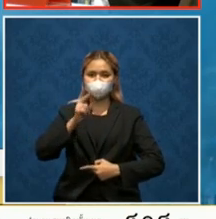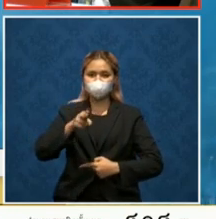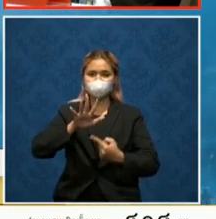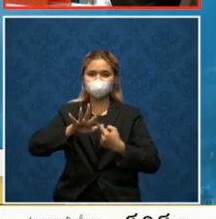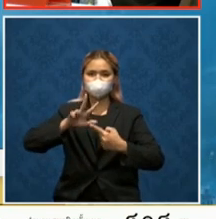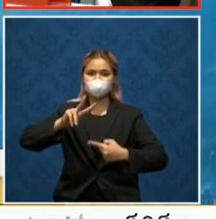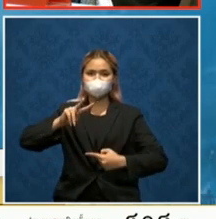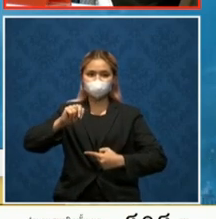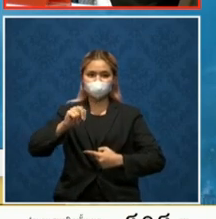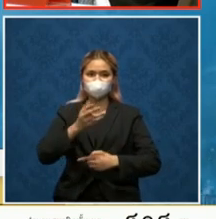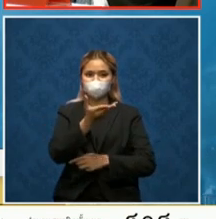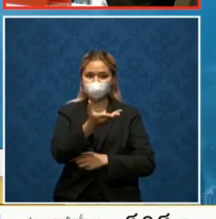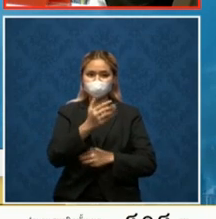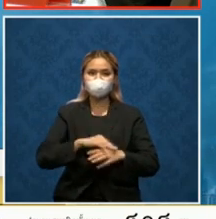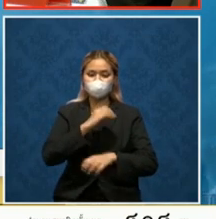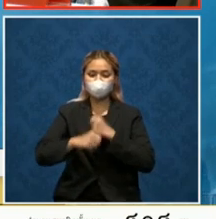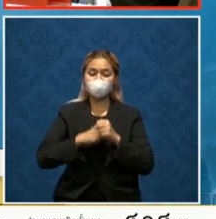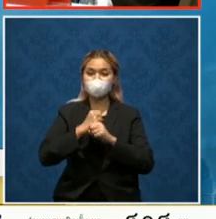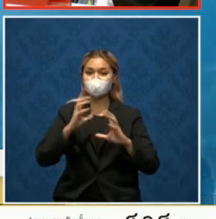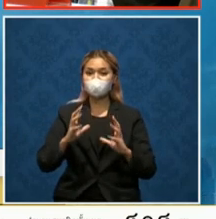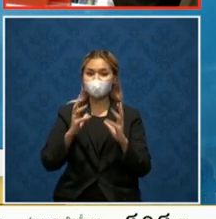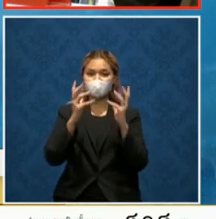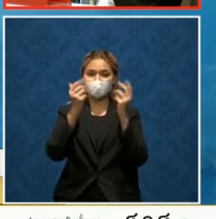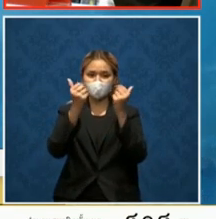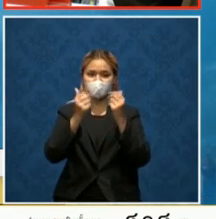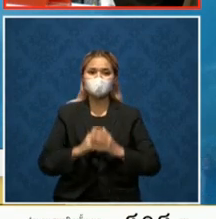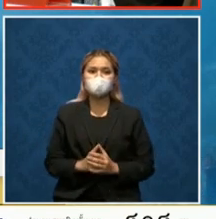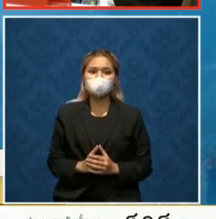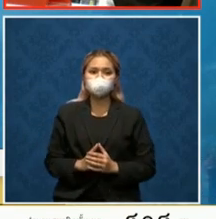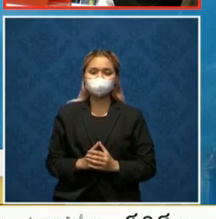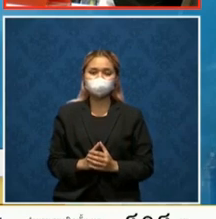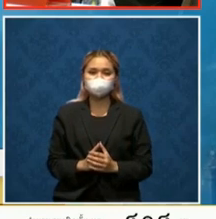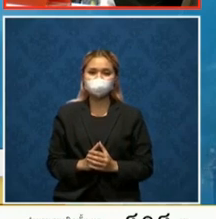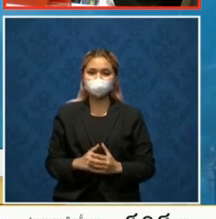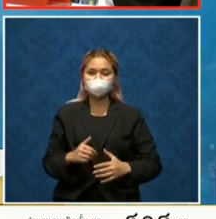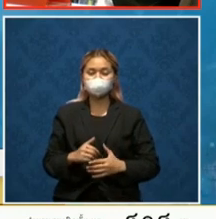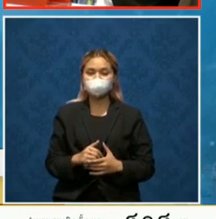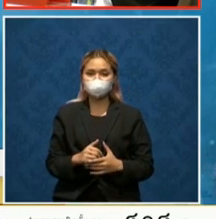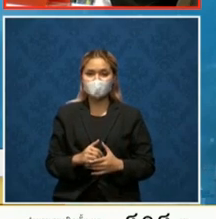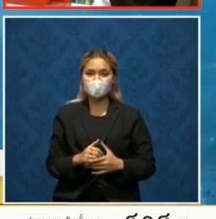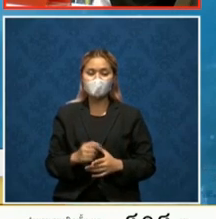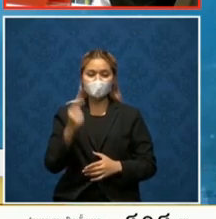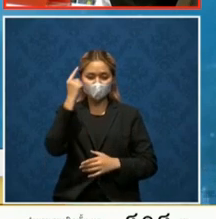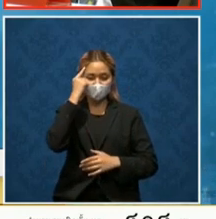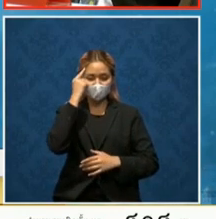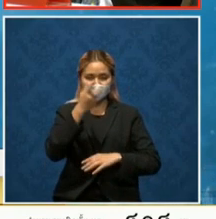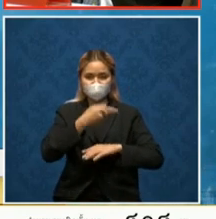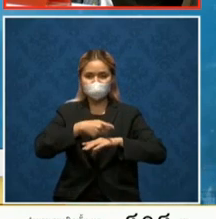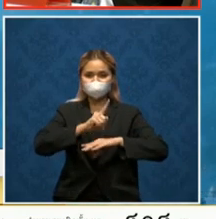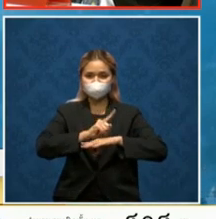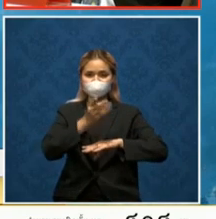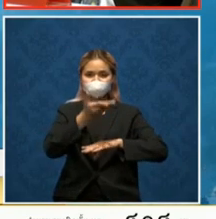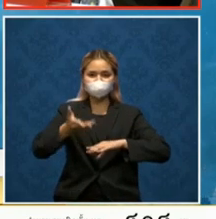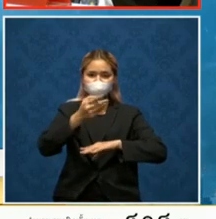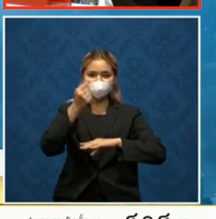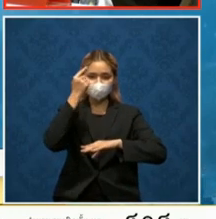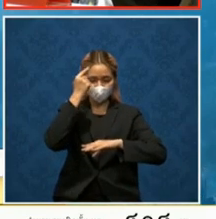เรื่องราวนี้ก็ต้องคิดว่าท่านประธานคงทราบดีว่าที่มาที่ไปอย่าง